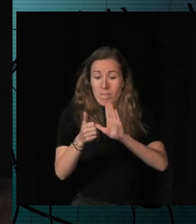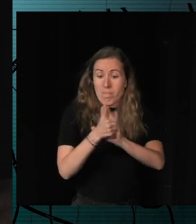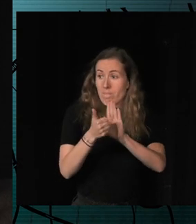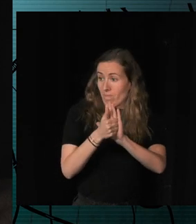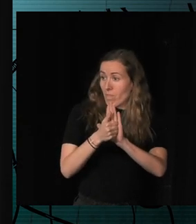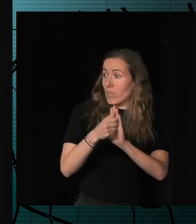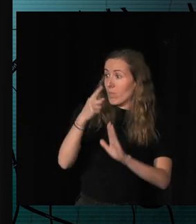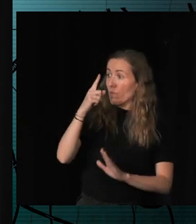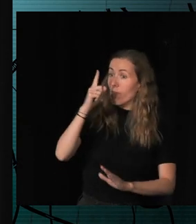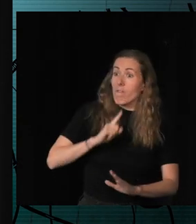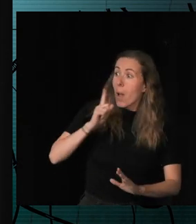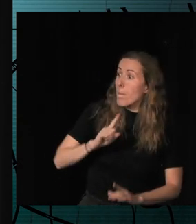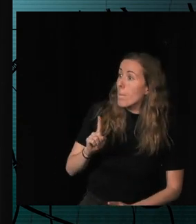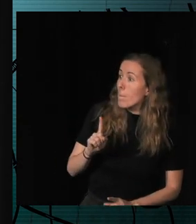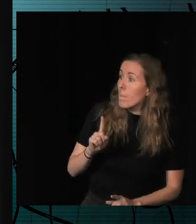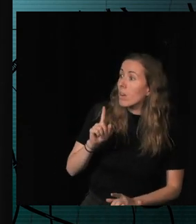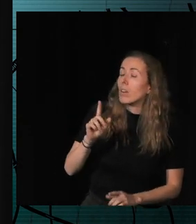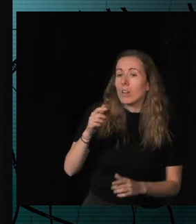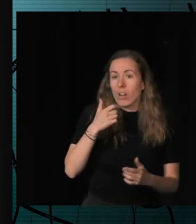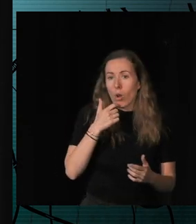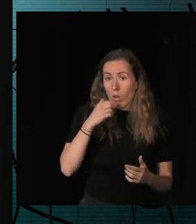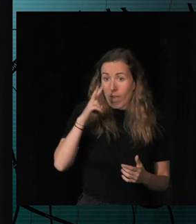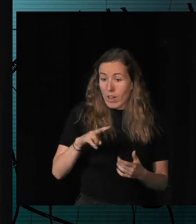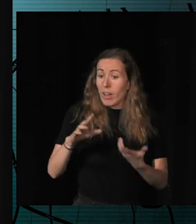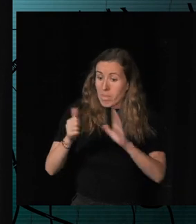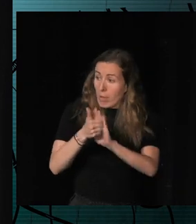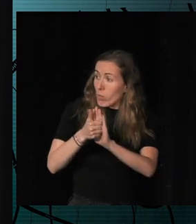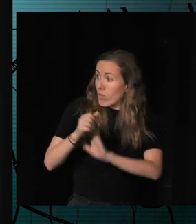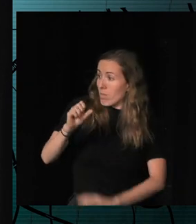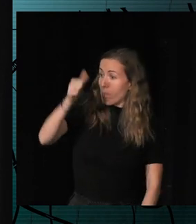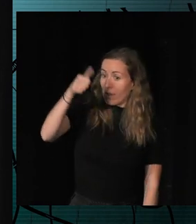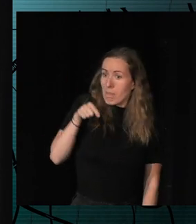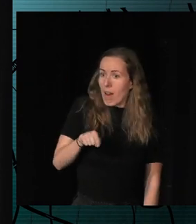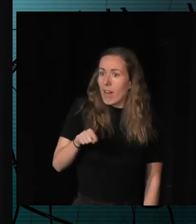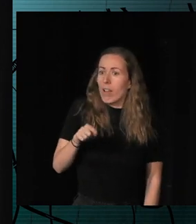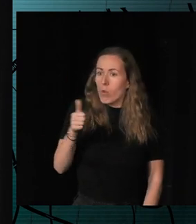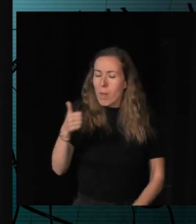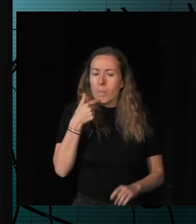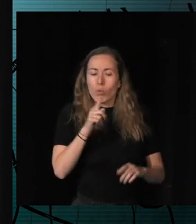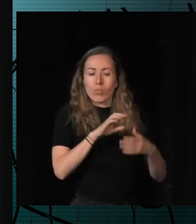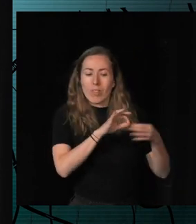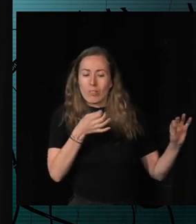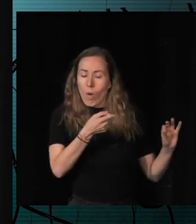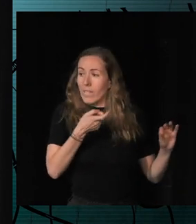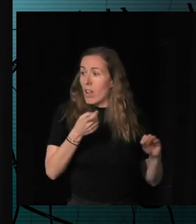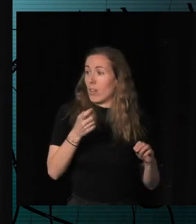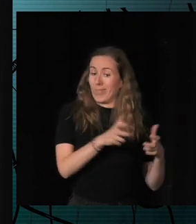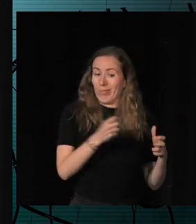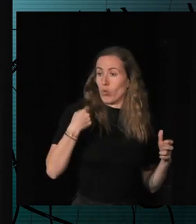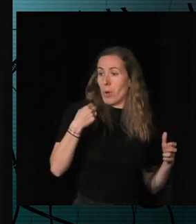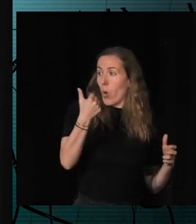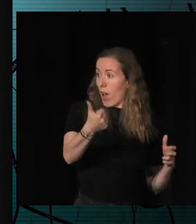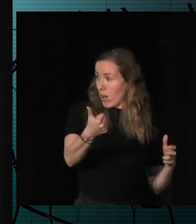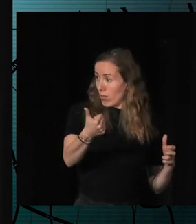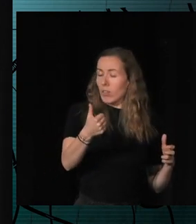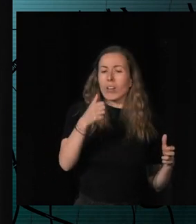féminin là où en fait alors sal 3 un personnage principal féminin mais lui il va choper surtout l'histoire du 1 où en fait on jouait